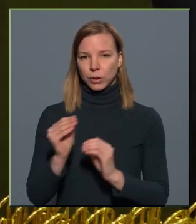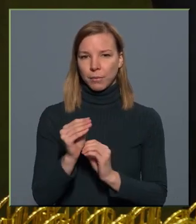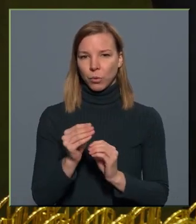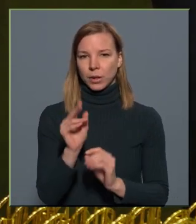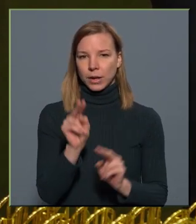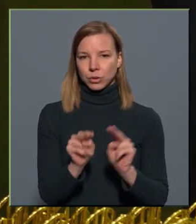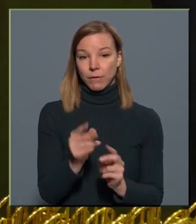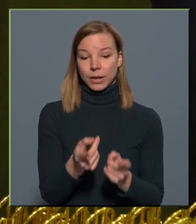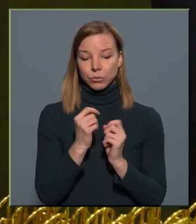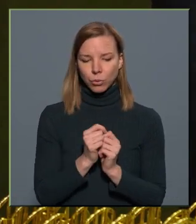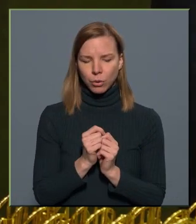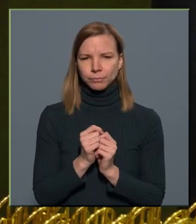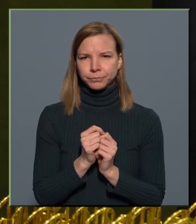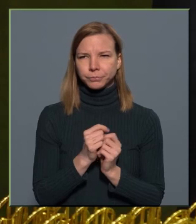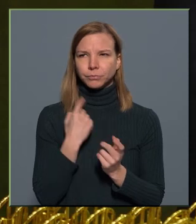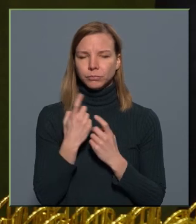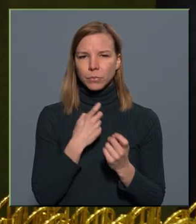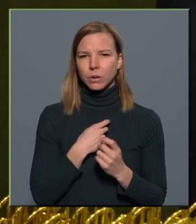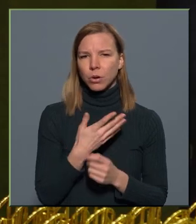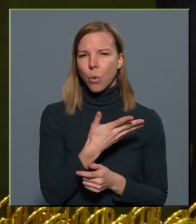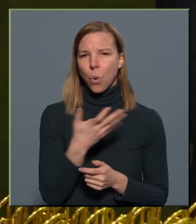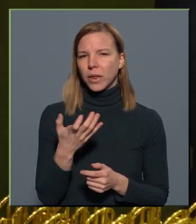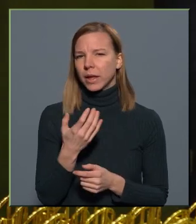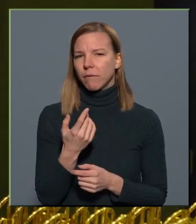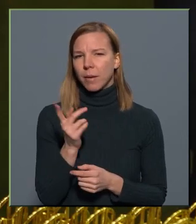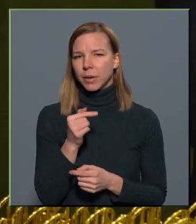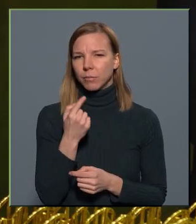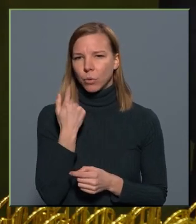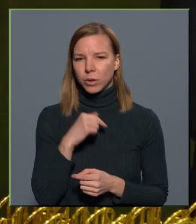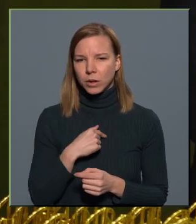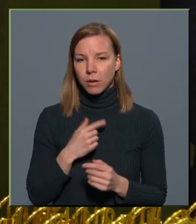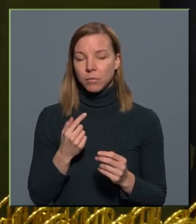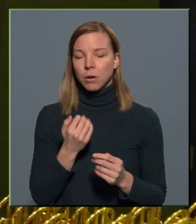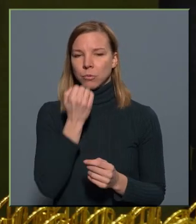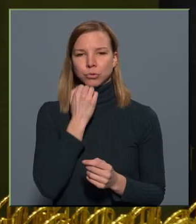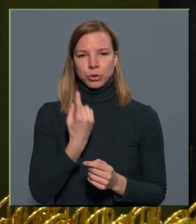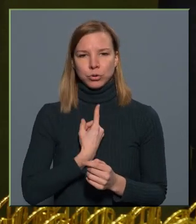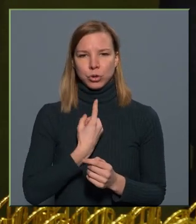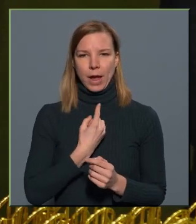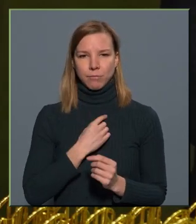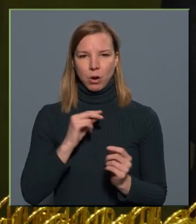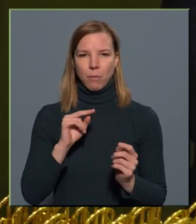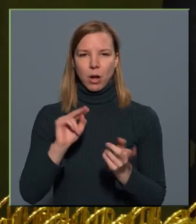mondtam 5 éve, és most szembesítem saját magamat azzal, és tulajdonképpen egy önrevíziót is